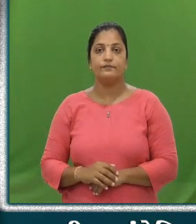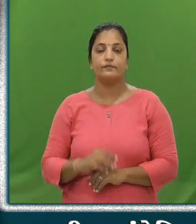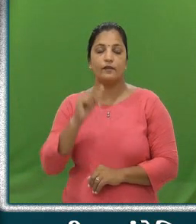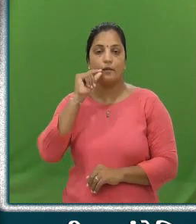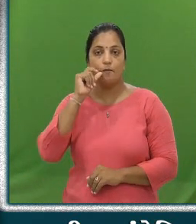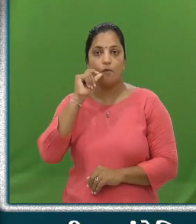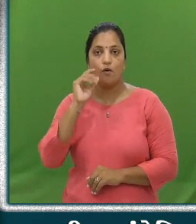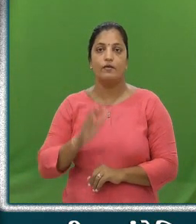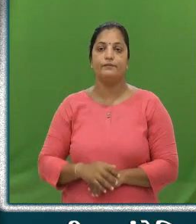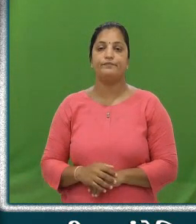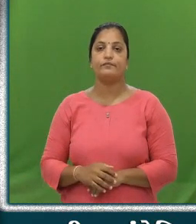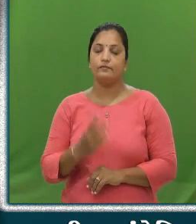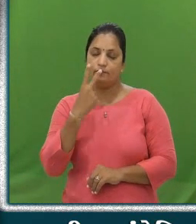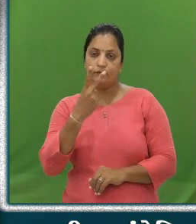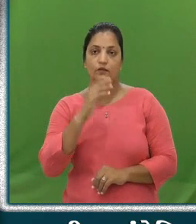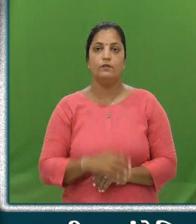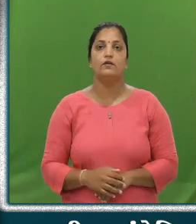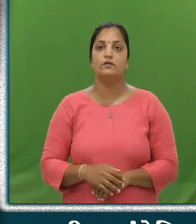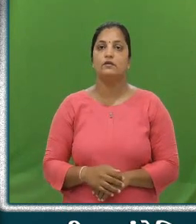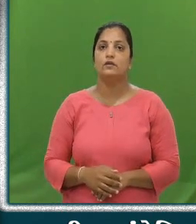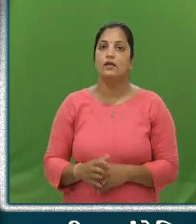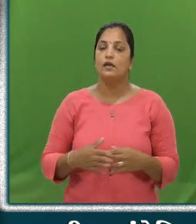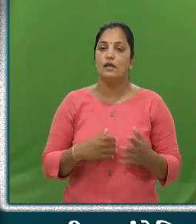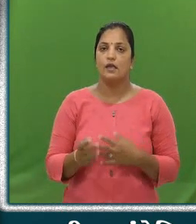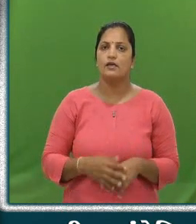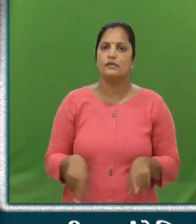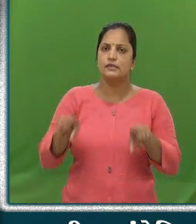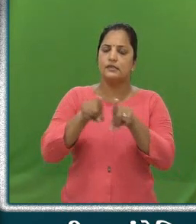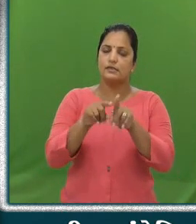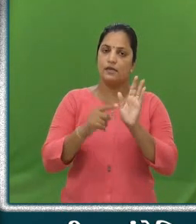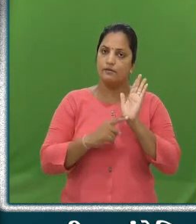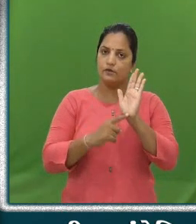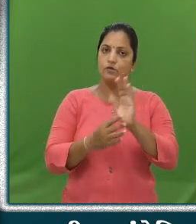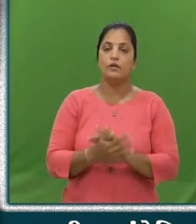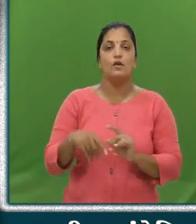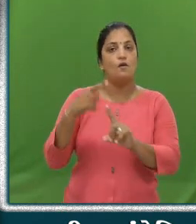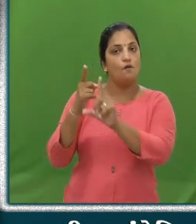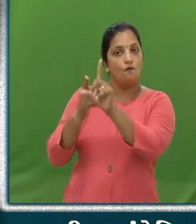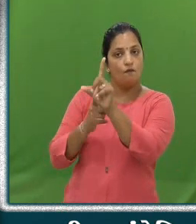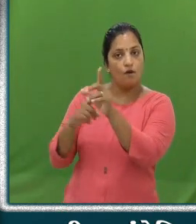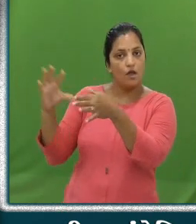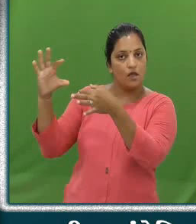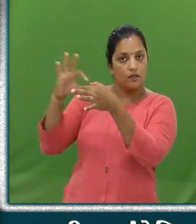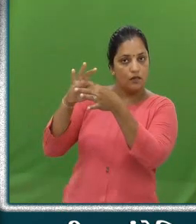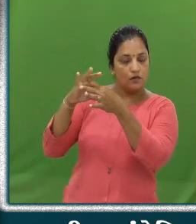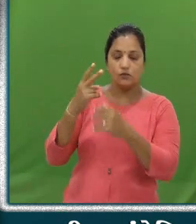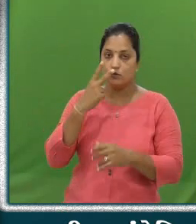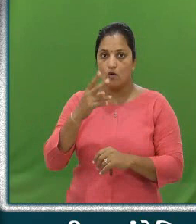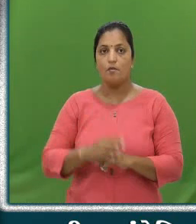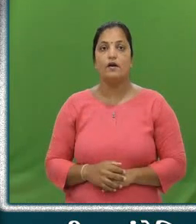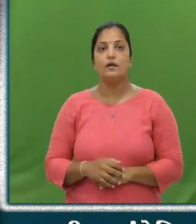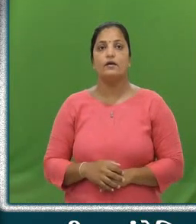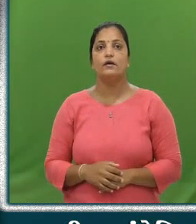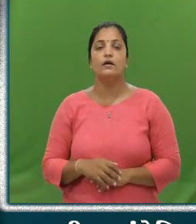છે એ નર હોય છે એટલે જ્યાં આ રીતે જે કહેવામાં આવે છે વાય રંગસૂત્રની હાજરી જોવા મળે